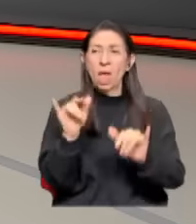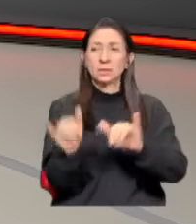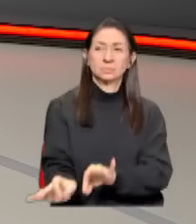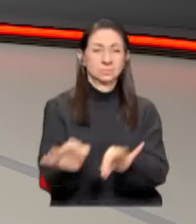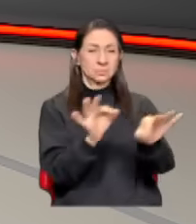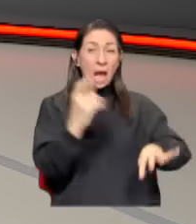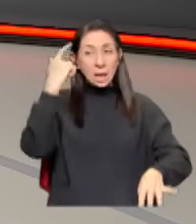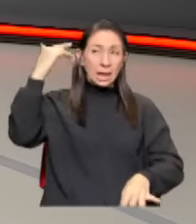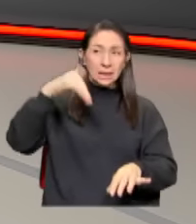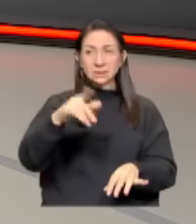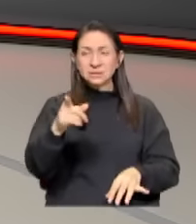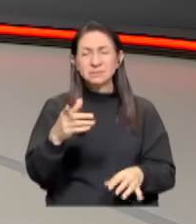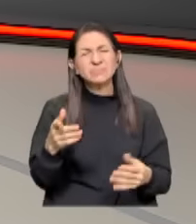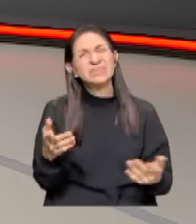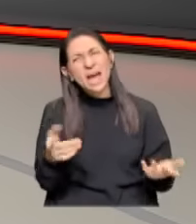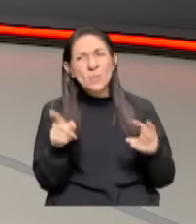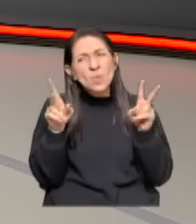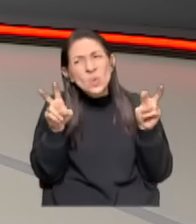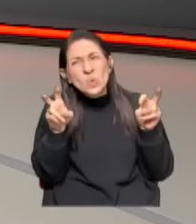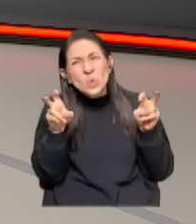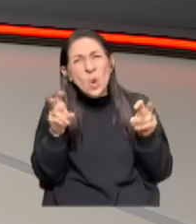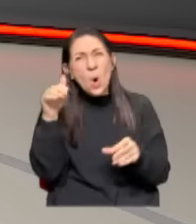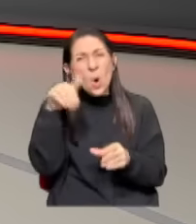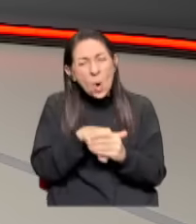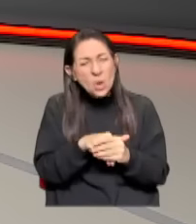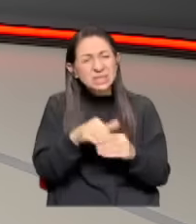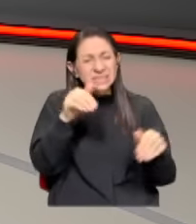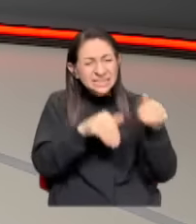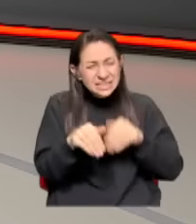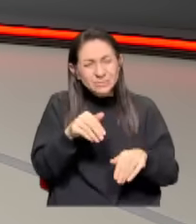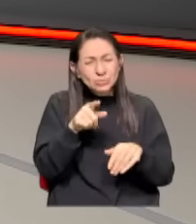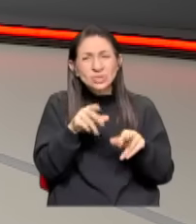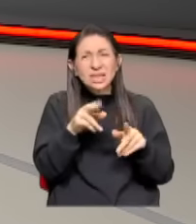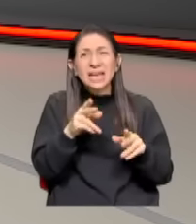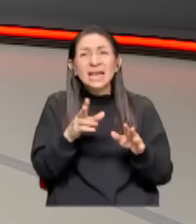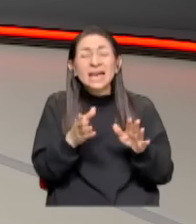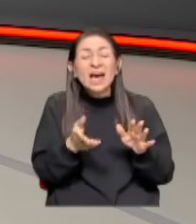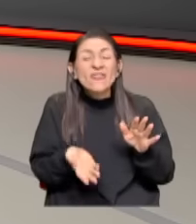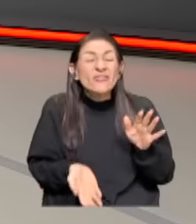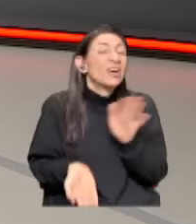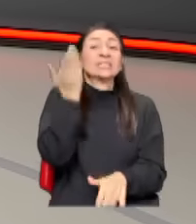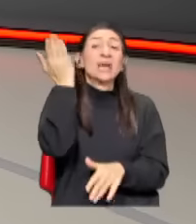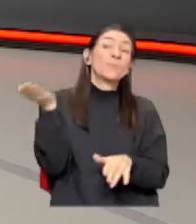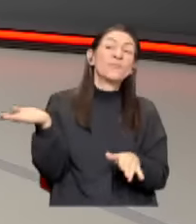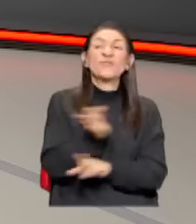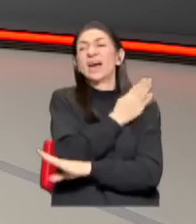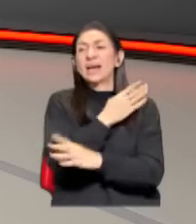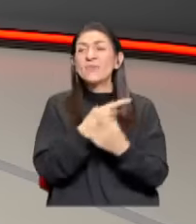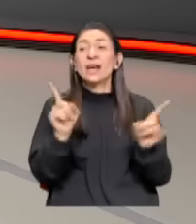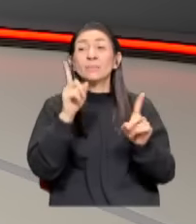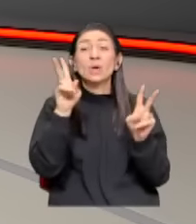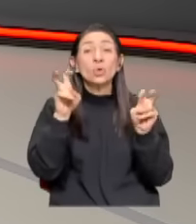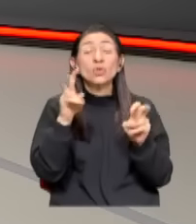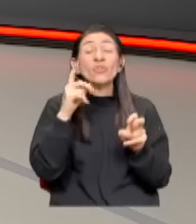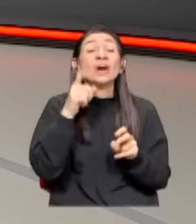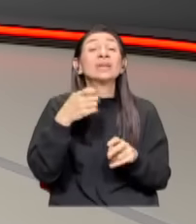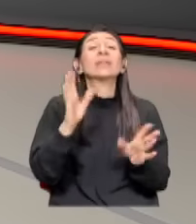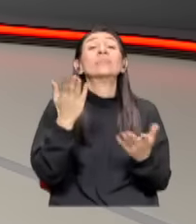şeyleri aklına getir. Ya bu konu oy, seçim vesaire bunları aşan bir konu. Farkında değil misiniz?